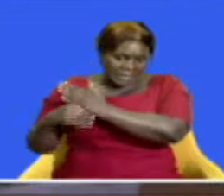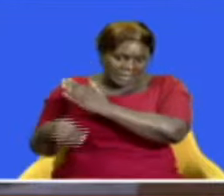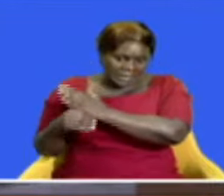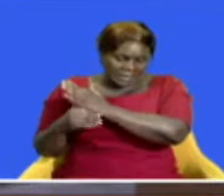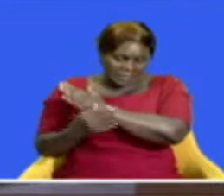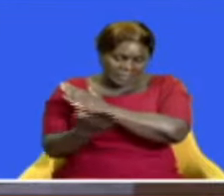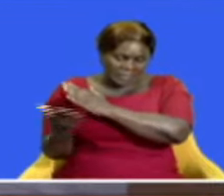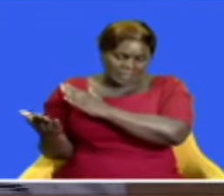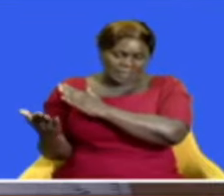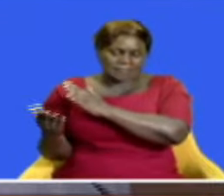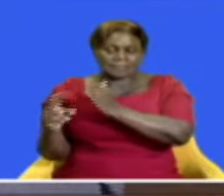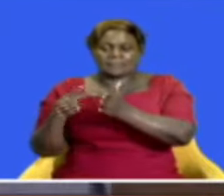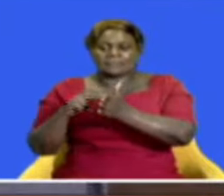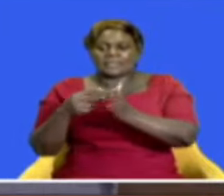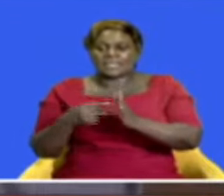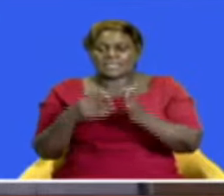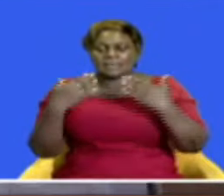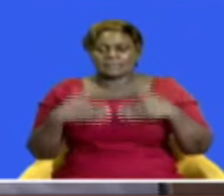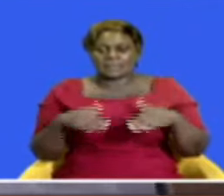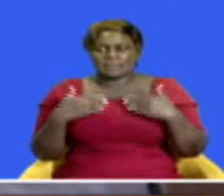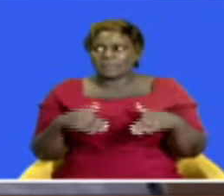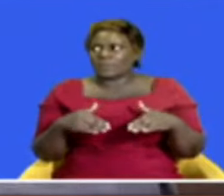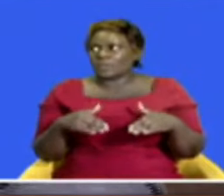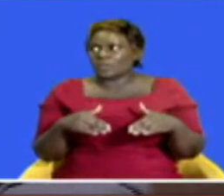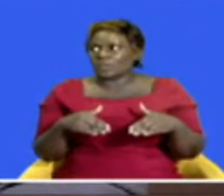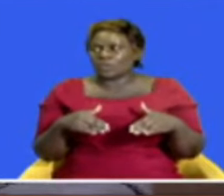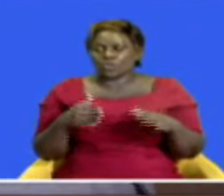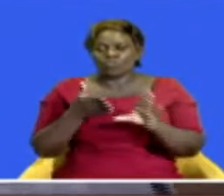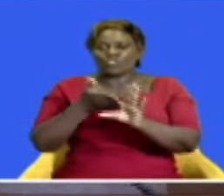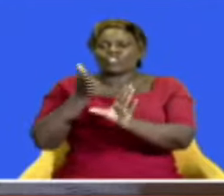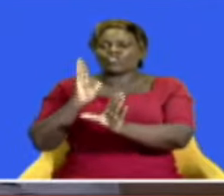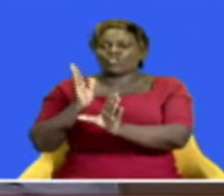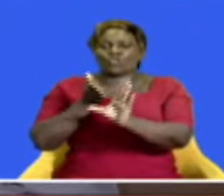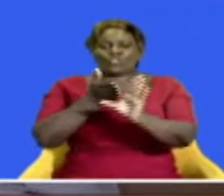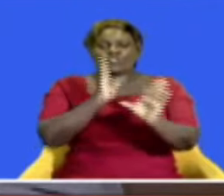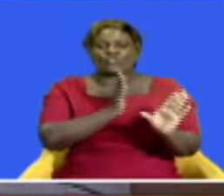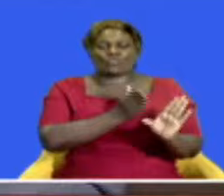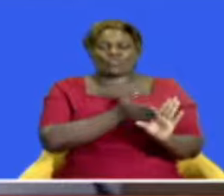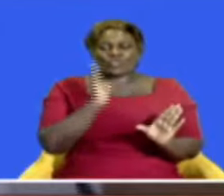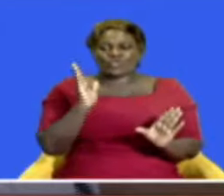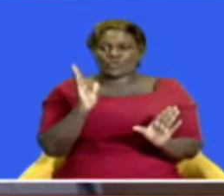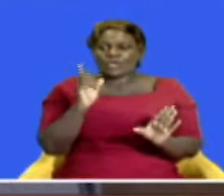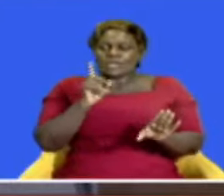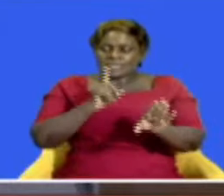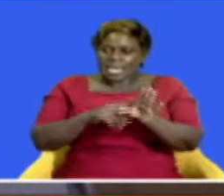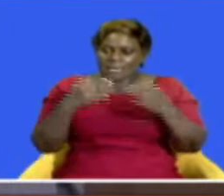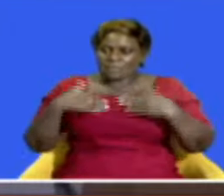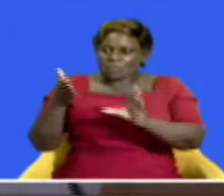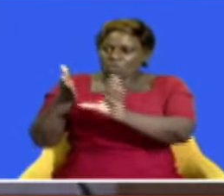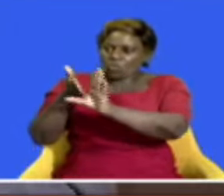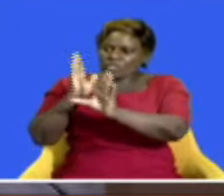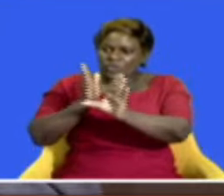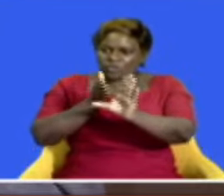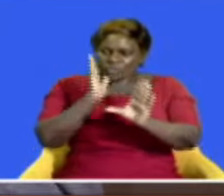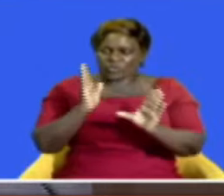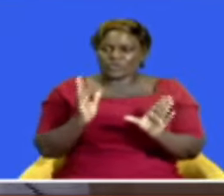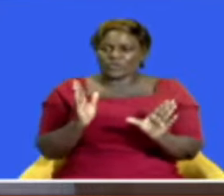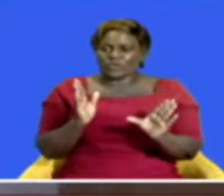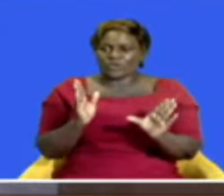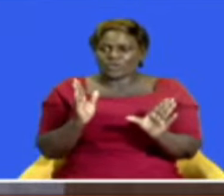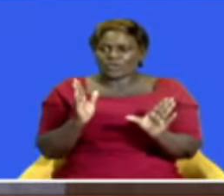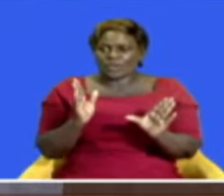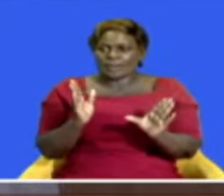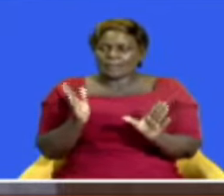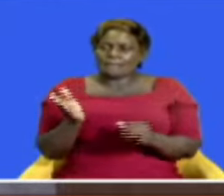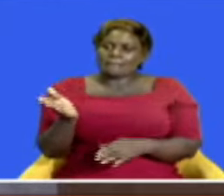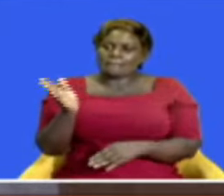hapo, kumaanisha watu watapunguza, watu watajitoa, watakuwa wachache. Na watu watakapokuwa wachache,